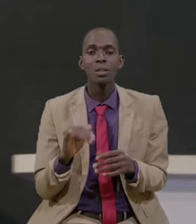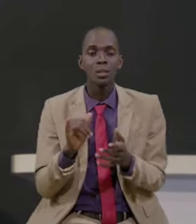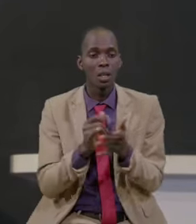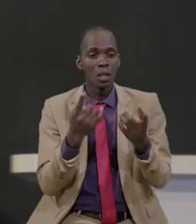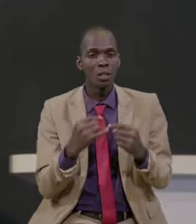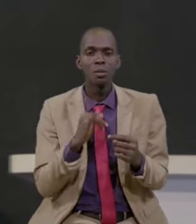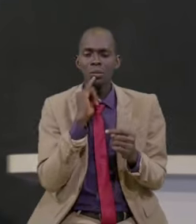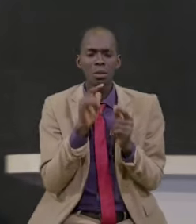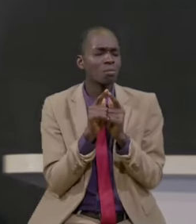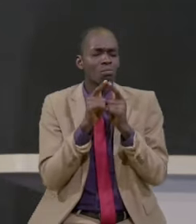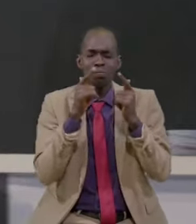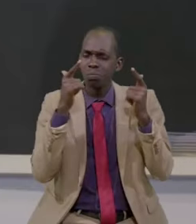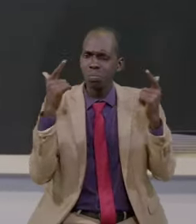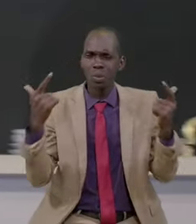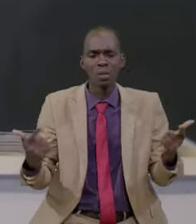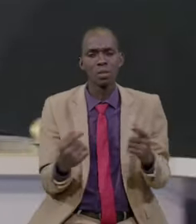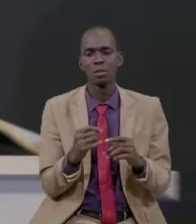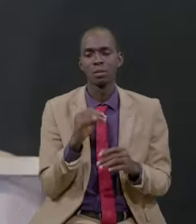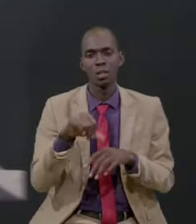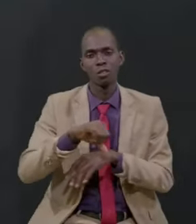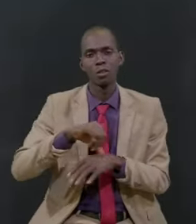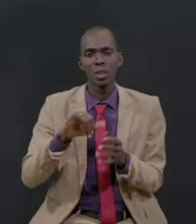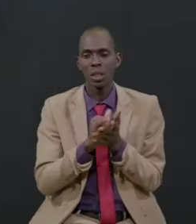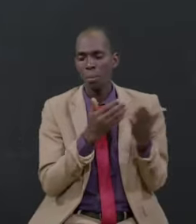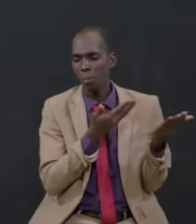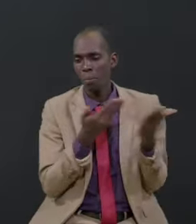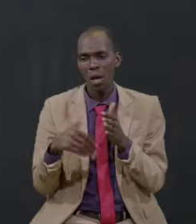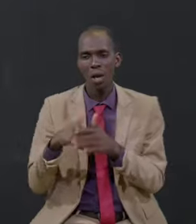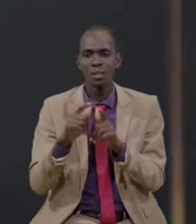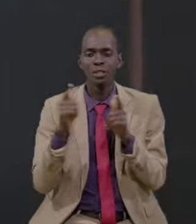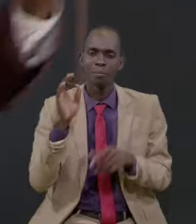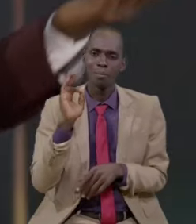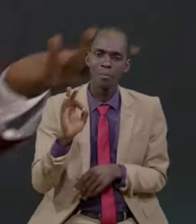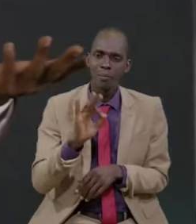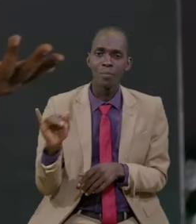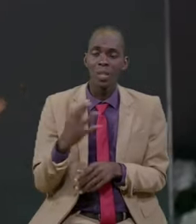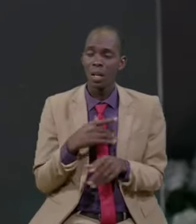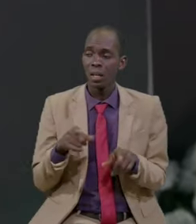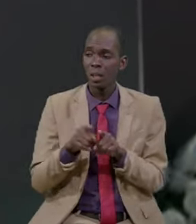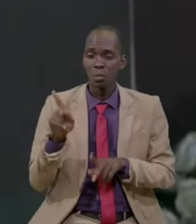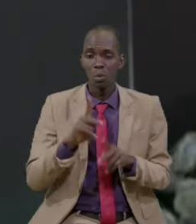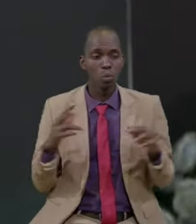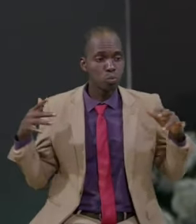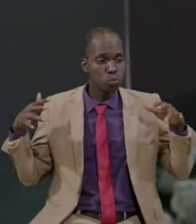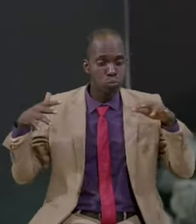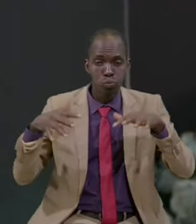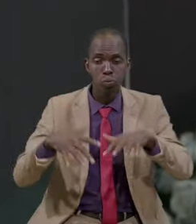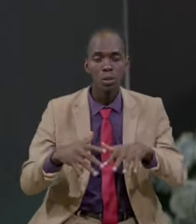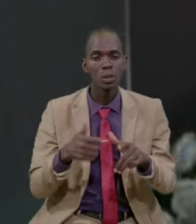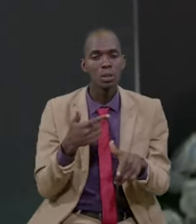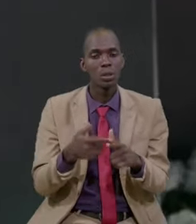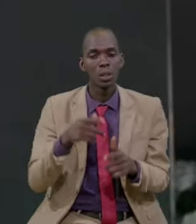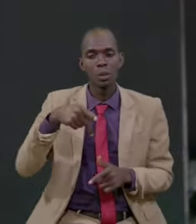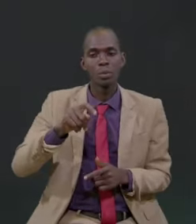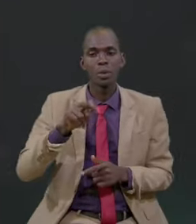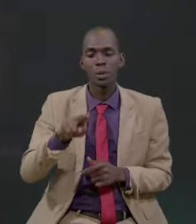venaient. Ils ne savaient même pas ce qui allait arriver. Et comme ils étaient tous rassemblés de façon spontanée, il a ouvert sa bouche, c'est